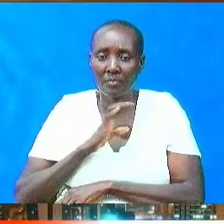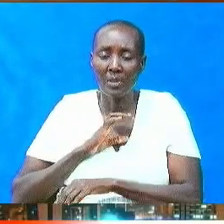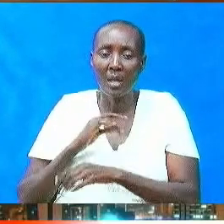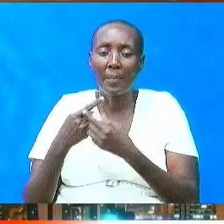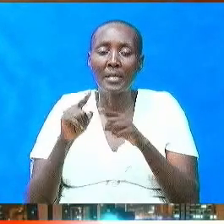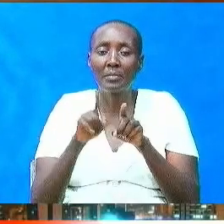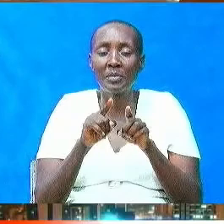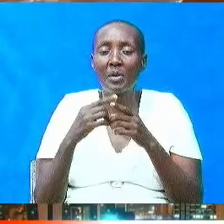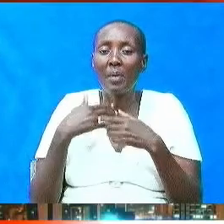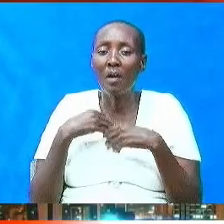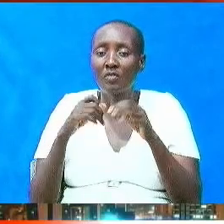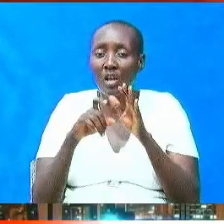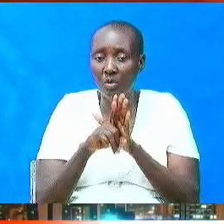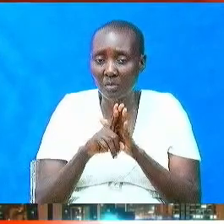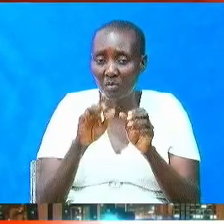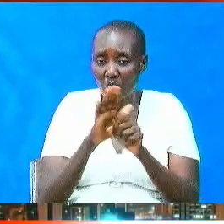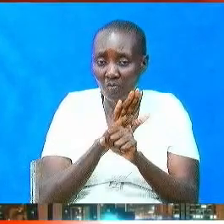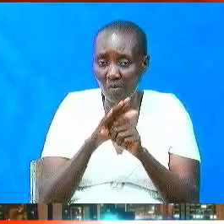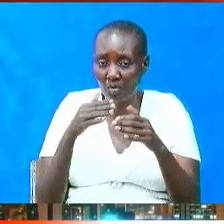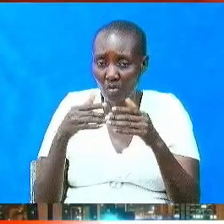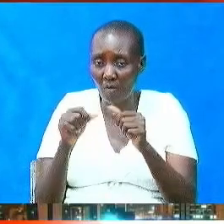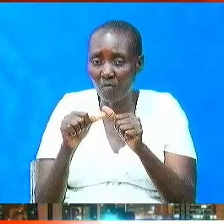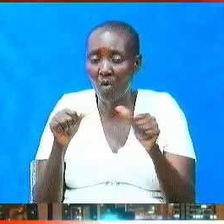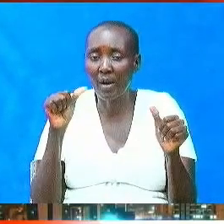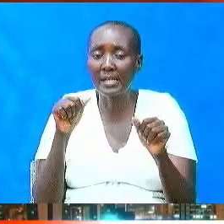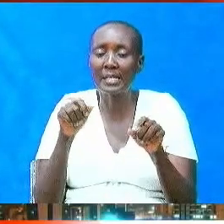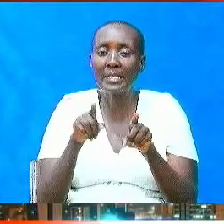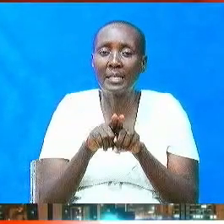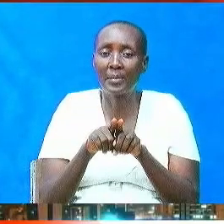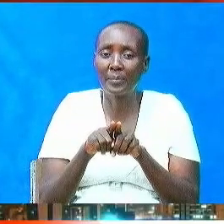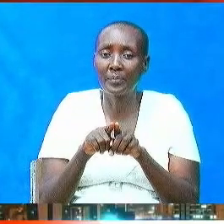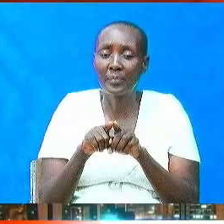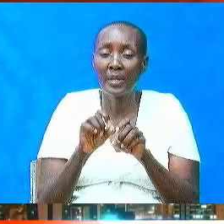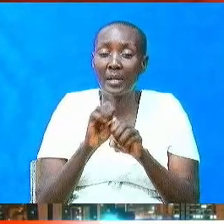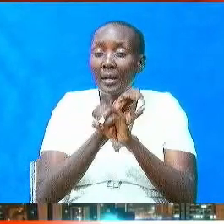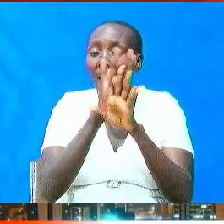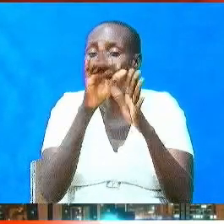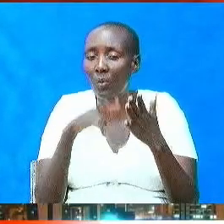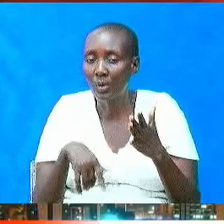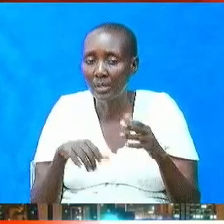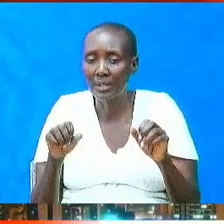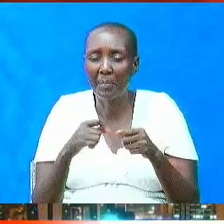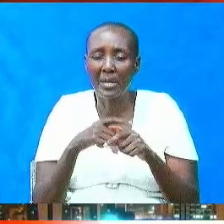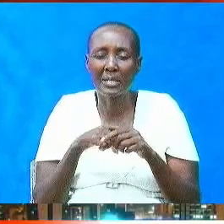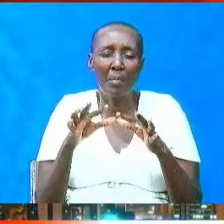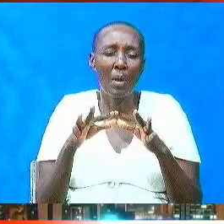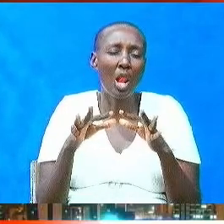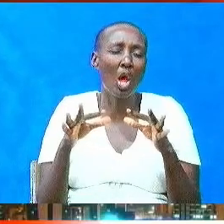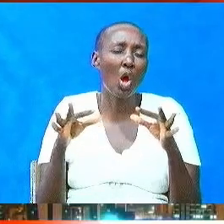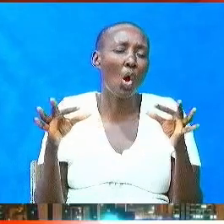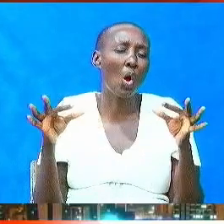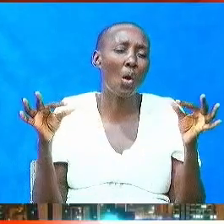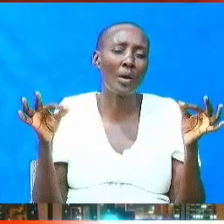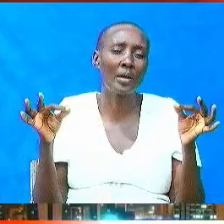kuzuia visa sahihi na Shakahola. What is obvious is that it happened over a long period of time. It is